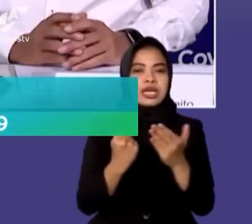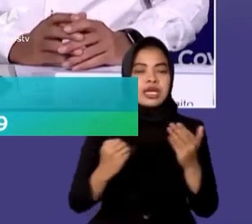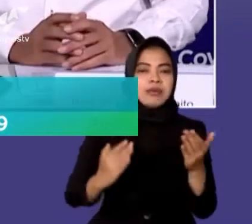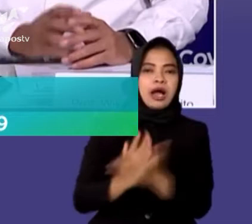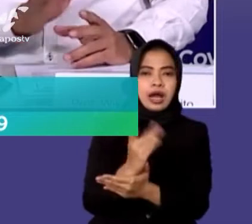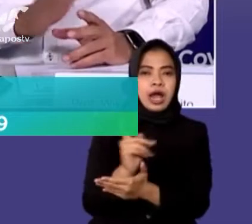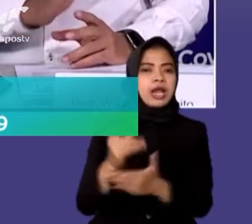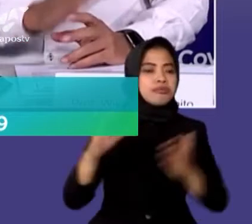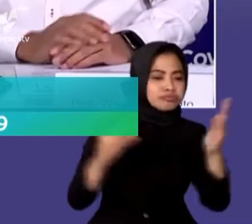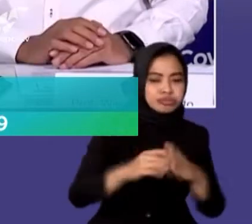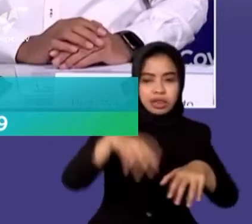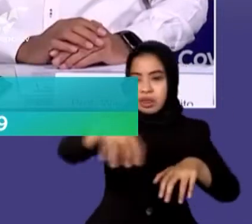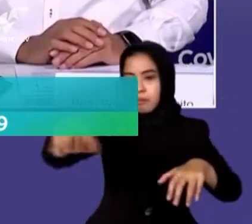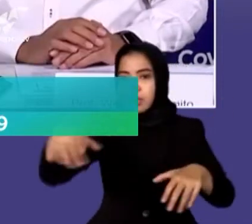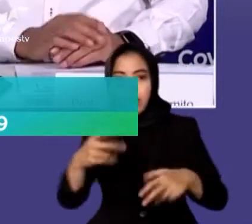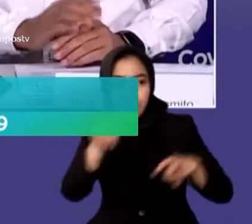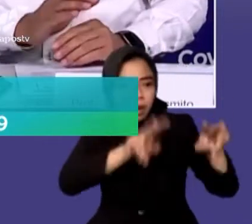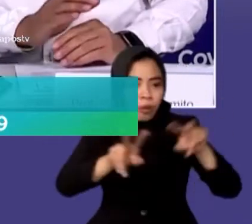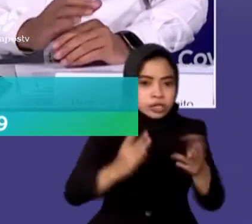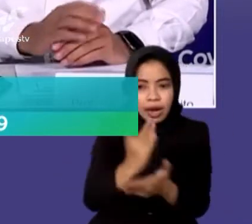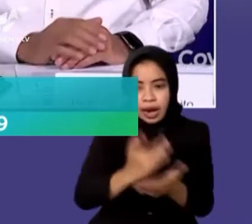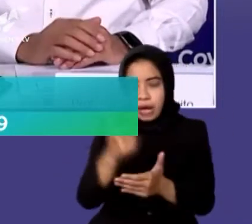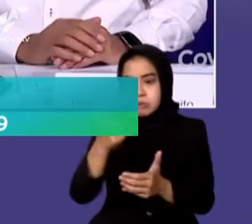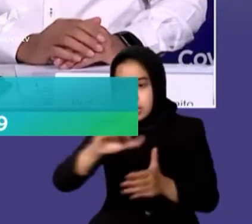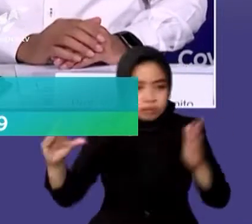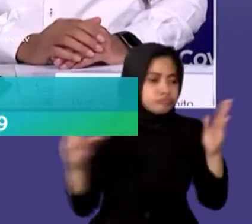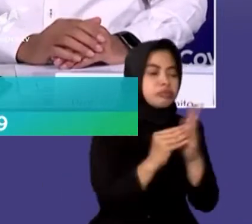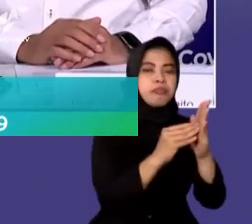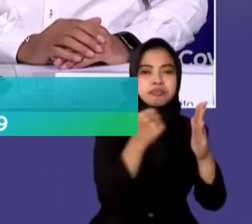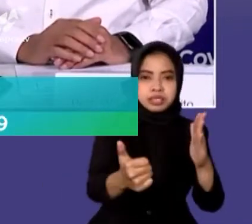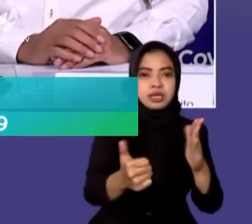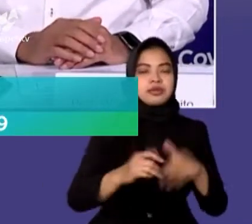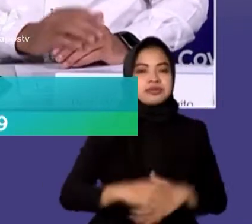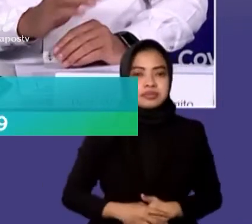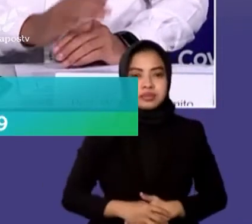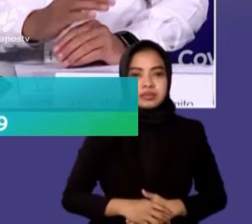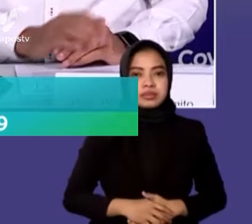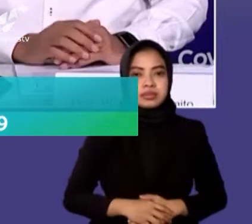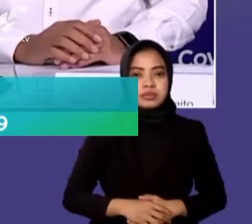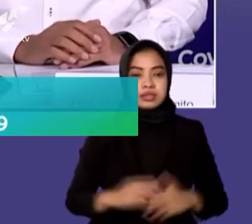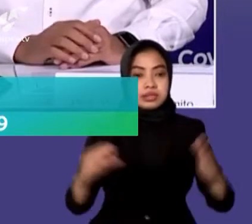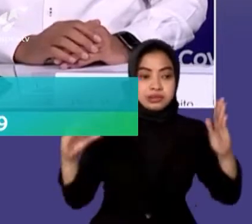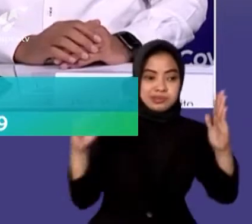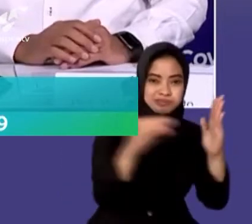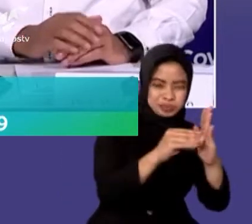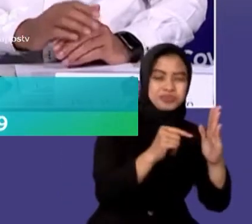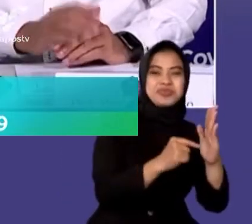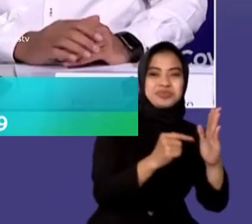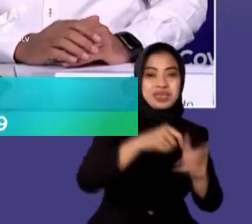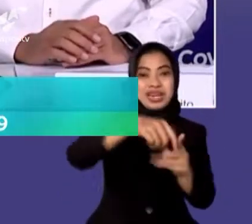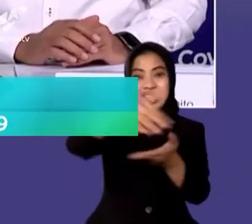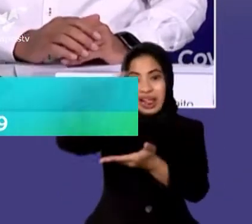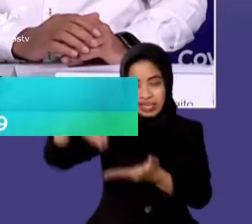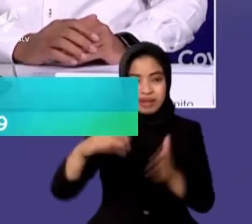dilakukan masyarakat di lokasi-lokasi pengawasan secara real-time. Selanjutnya, data yang dimasukkan akan